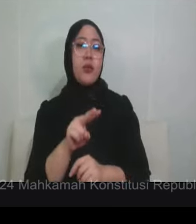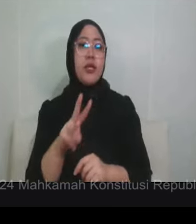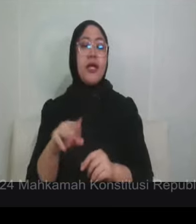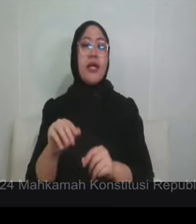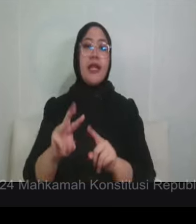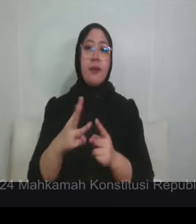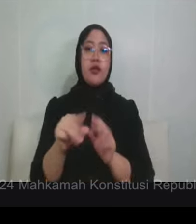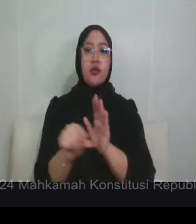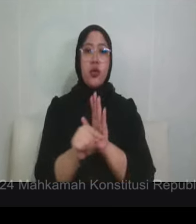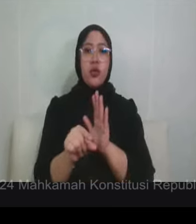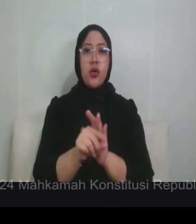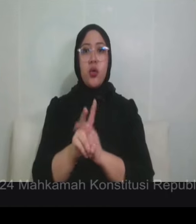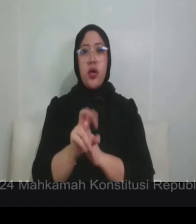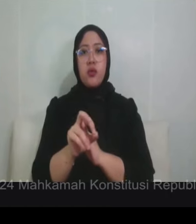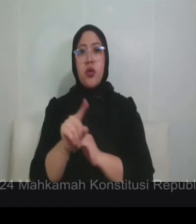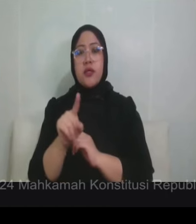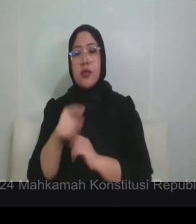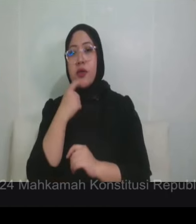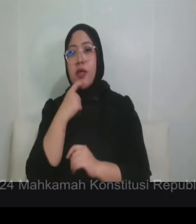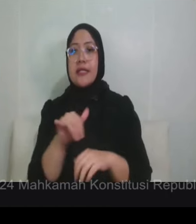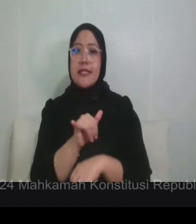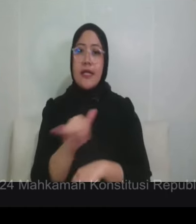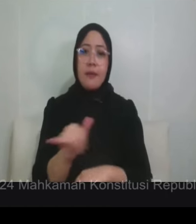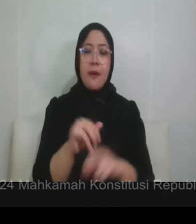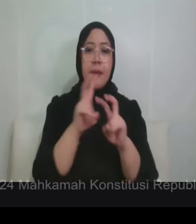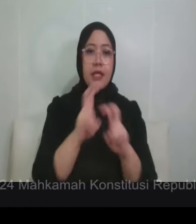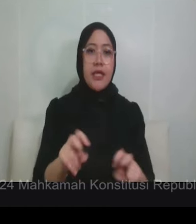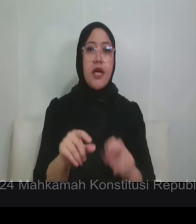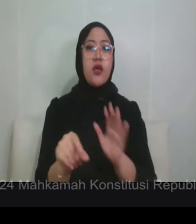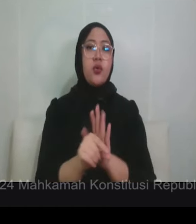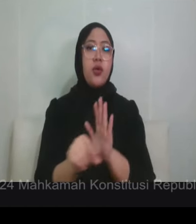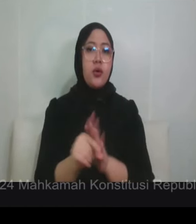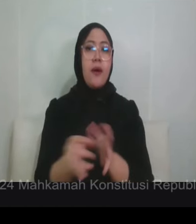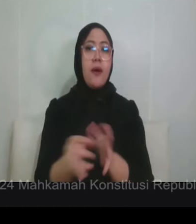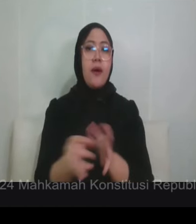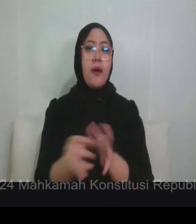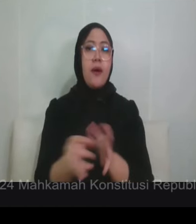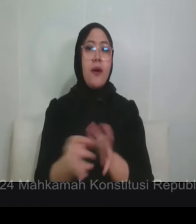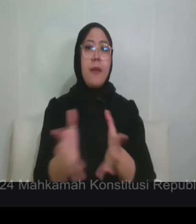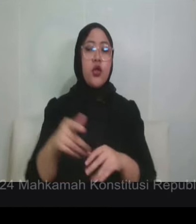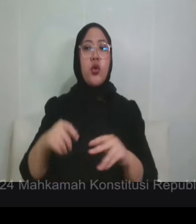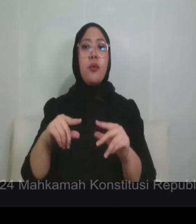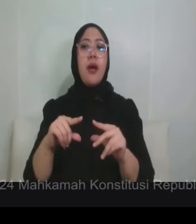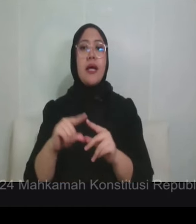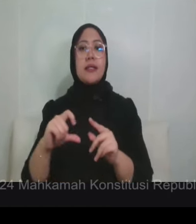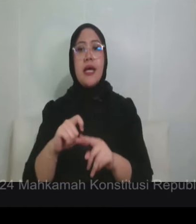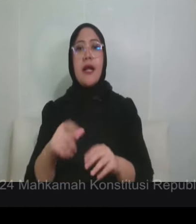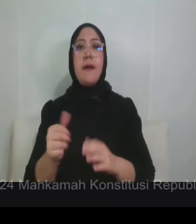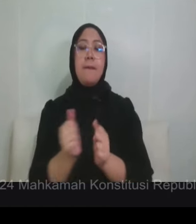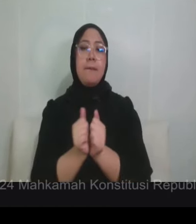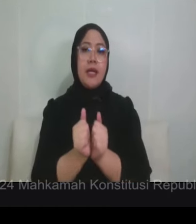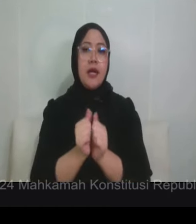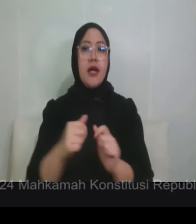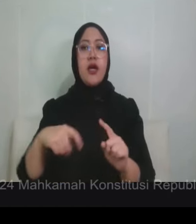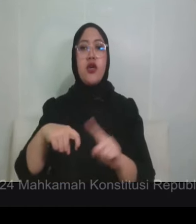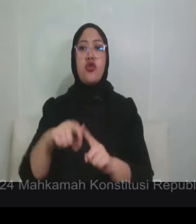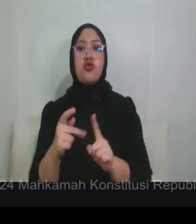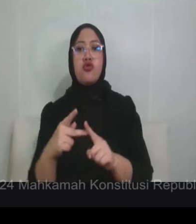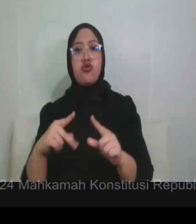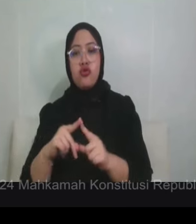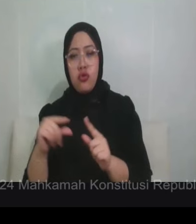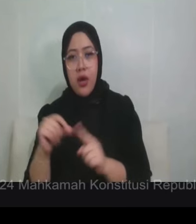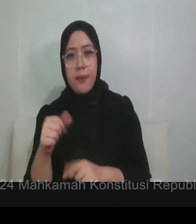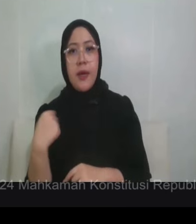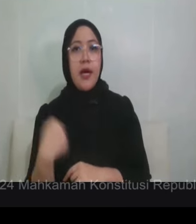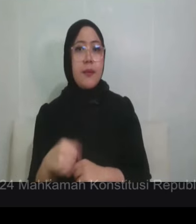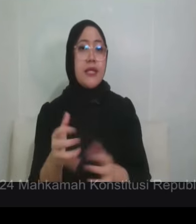penyelidikan dalam undang-undang yang mengatur mengenai hukum acara pidana inkasuku hub sehingga hal tersebut tidak dapat diatur yang berkenaan dengan pembatasan hak